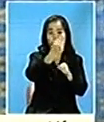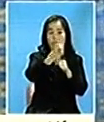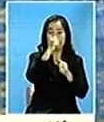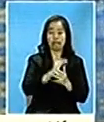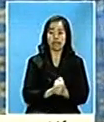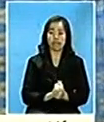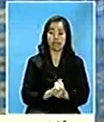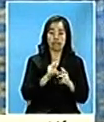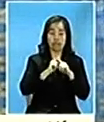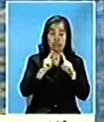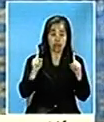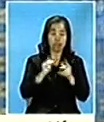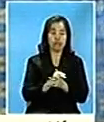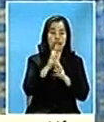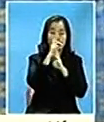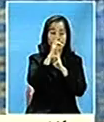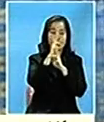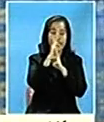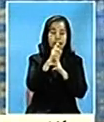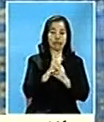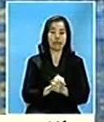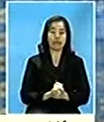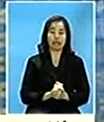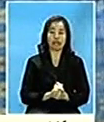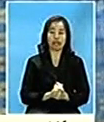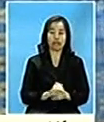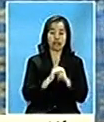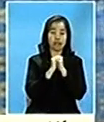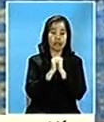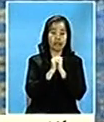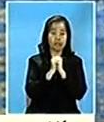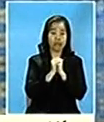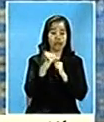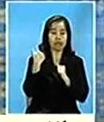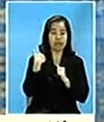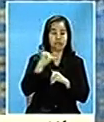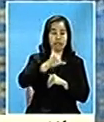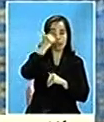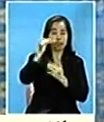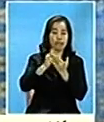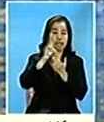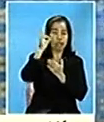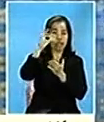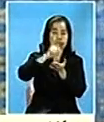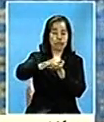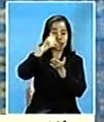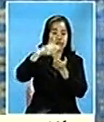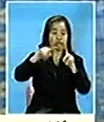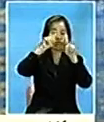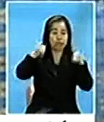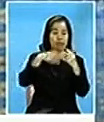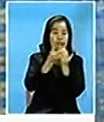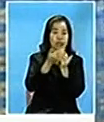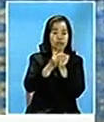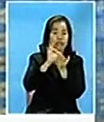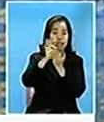ต่มีข้อพึงระวังอยู่อันหนึ่งคือจีนได้ไปลงทุนซื้อพันธบัตรในอเมริกาเป็นอันมาก